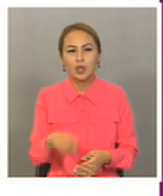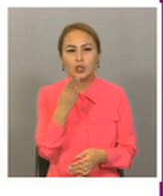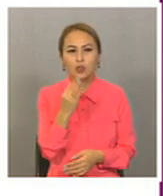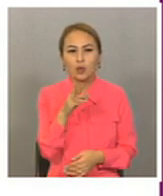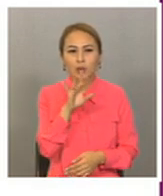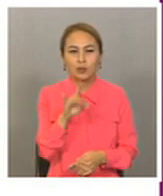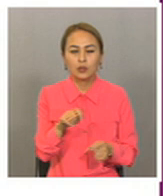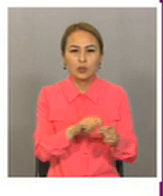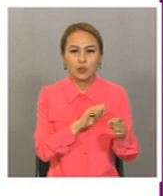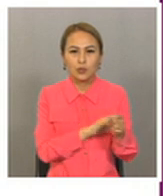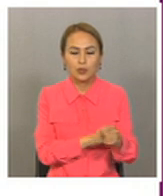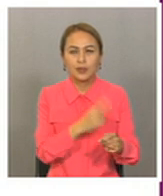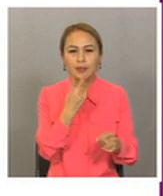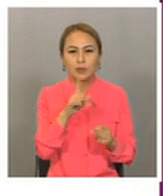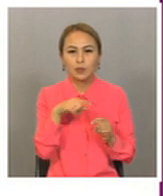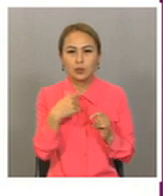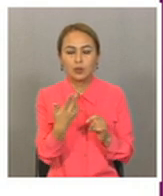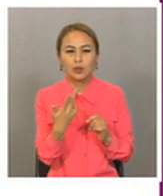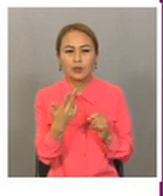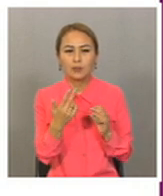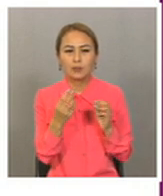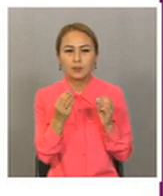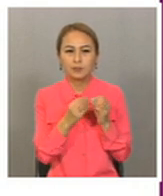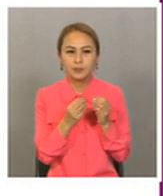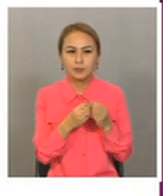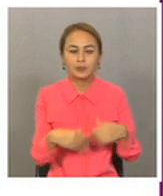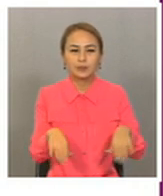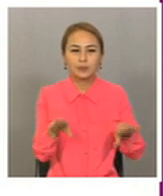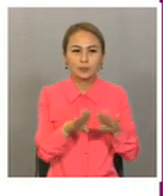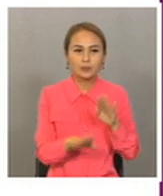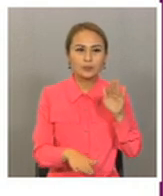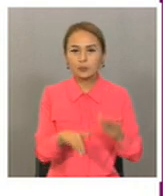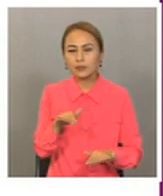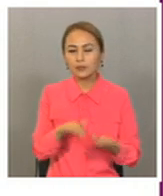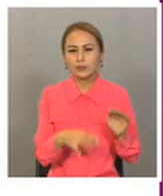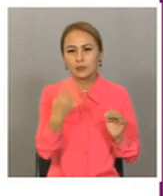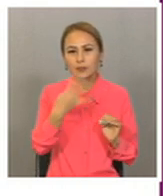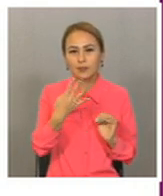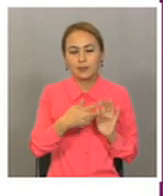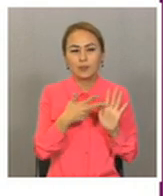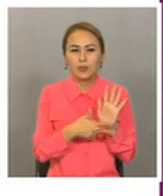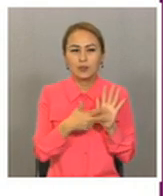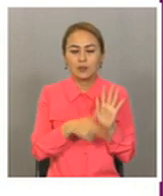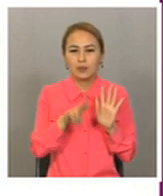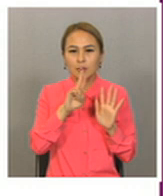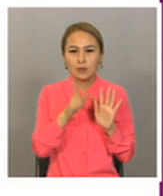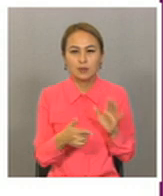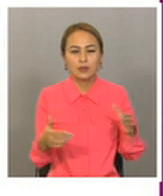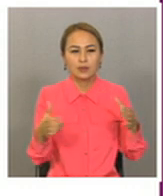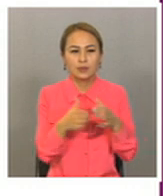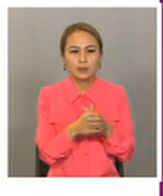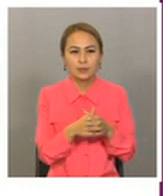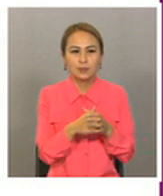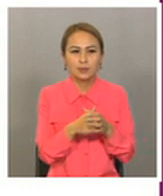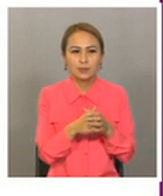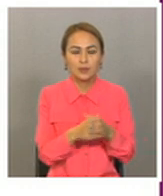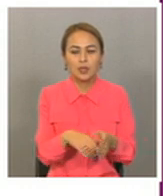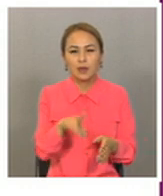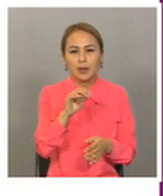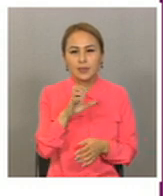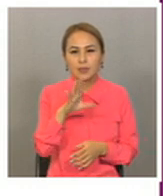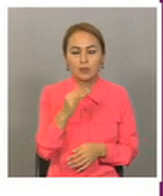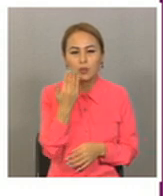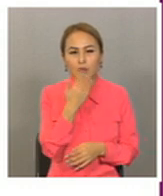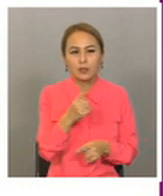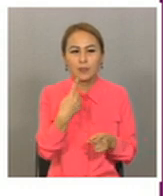ұзындығы 2,12 метрге, оның салмағы 40-80 килограммға дейін жетеді. Каспийде олардан